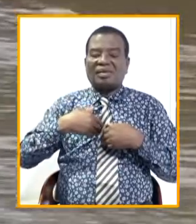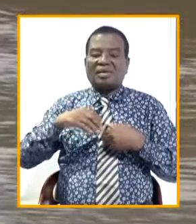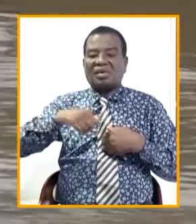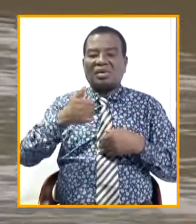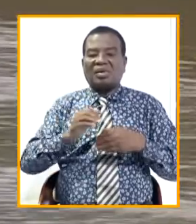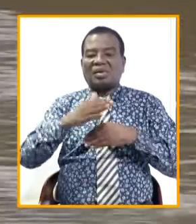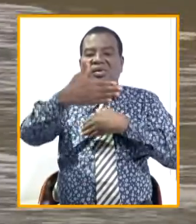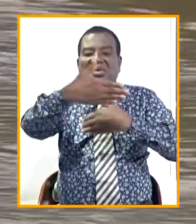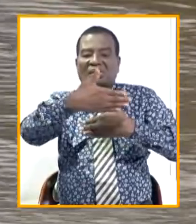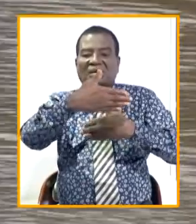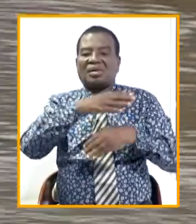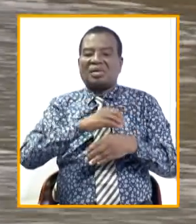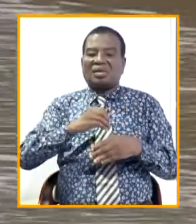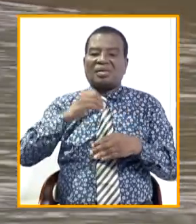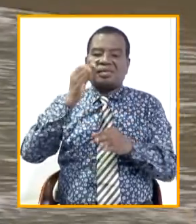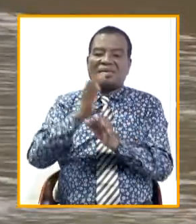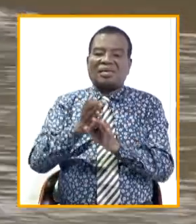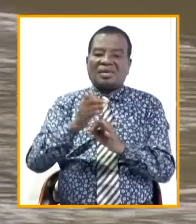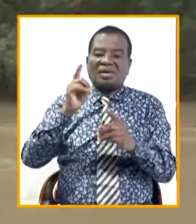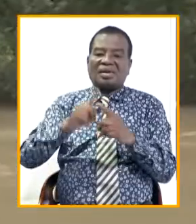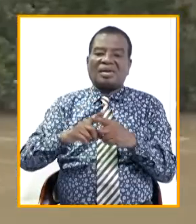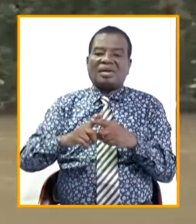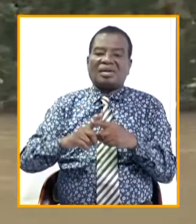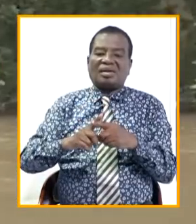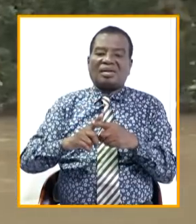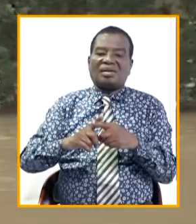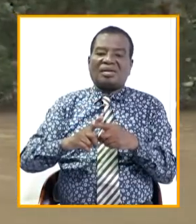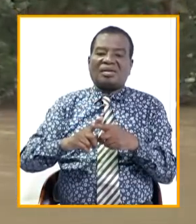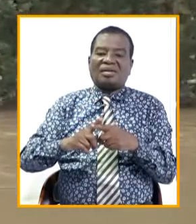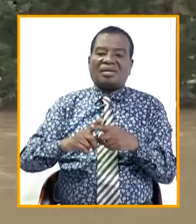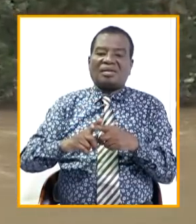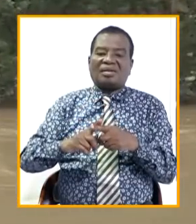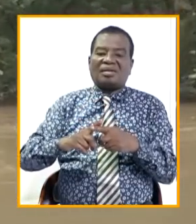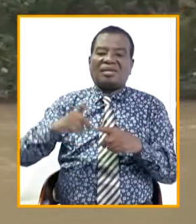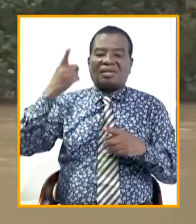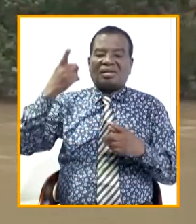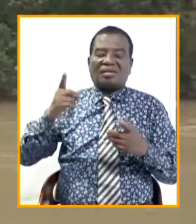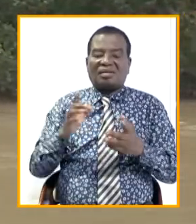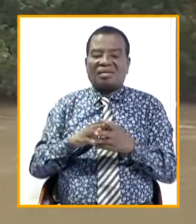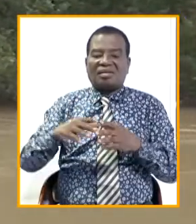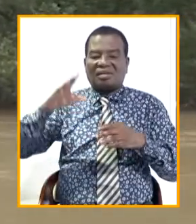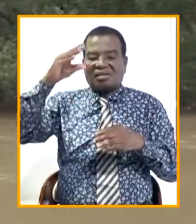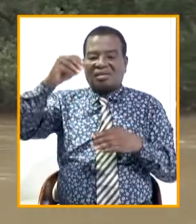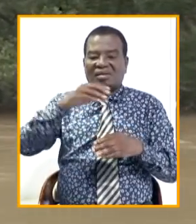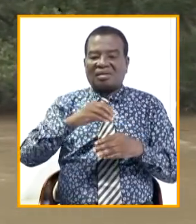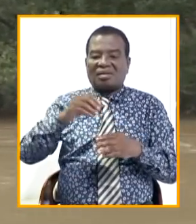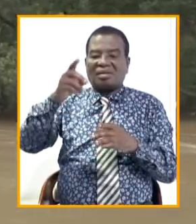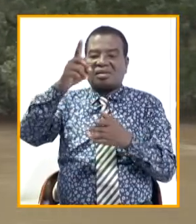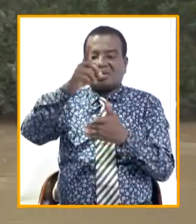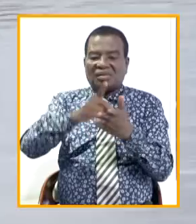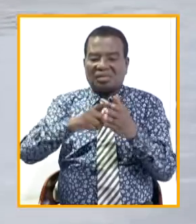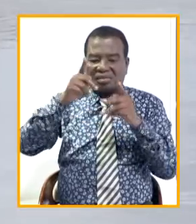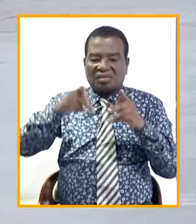exemptés des frais de passage fixés à la tête du client ou en fonction du poids de la marchandise. Droit de passage